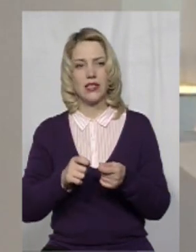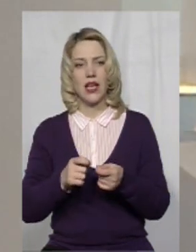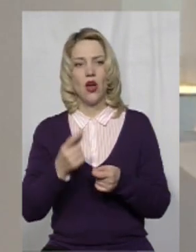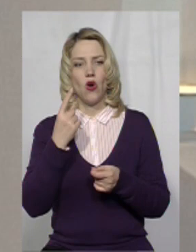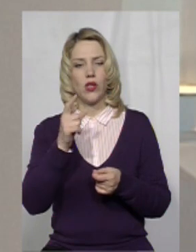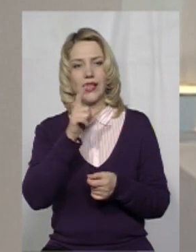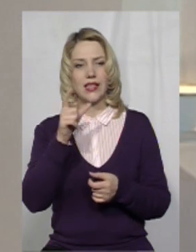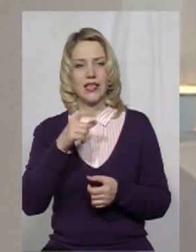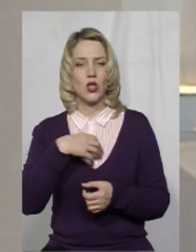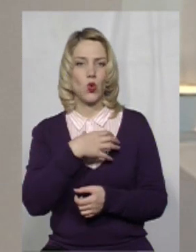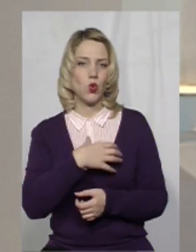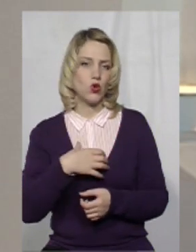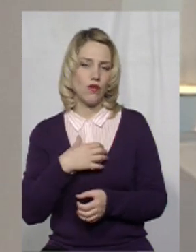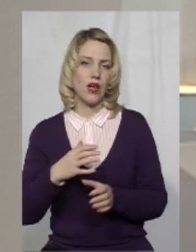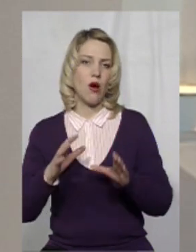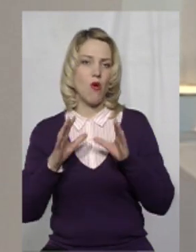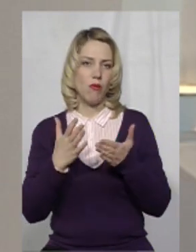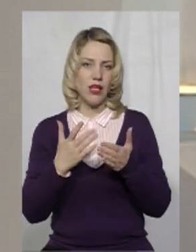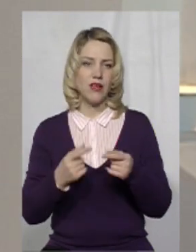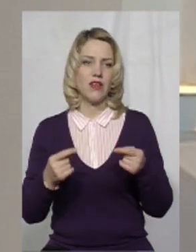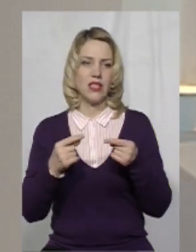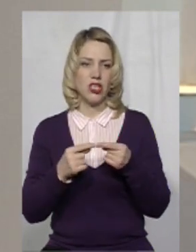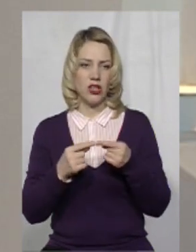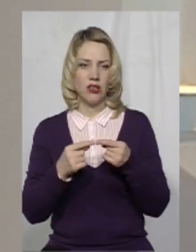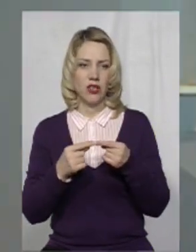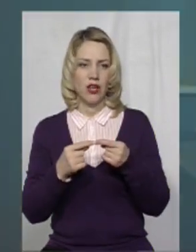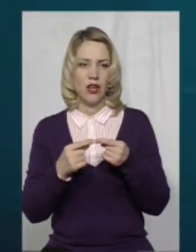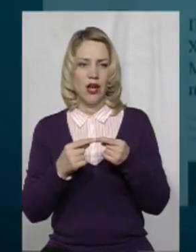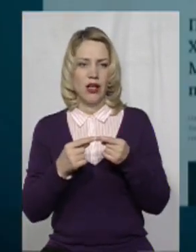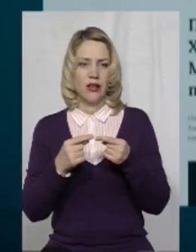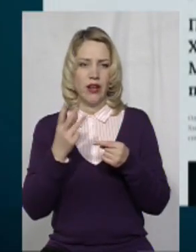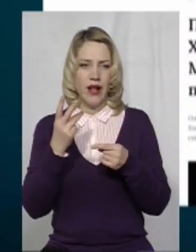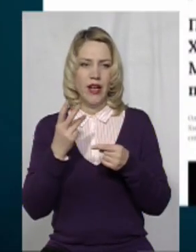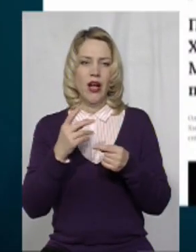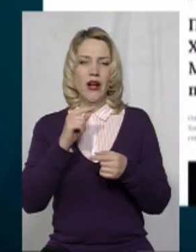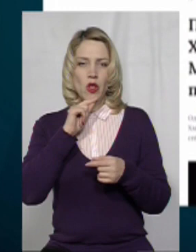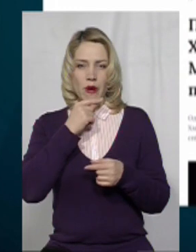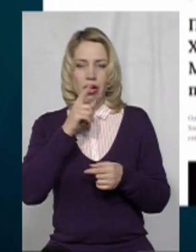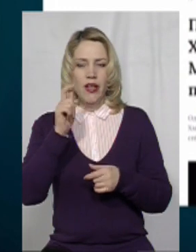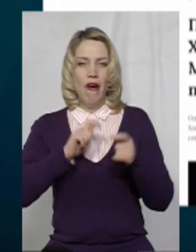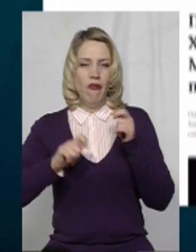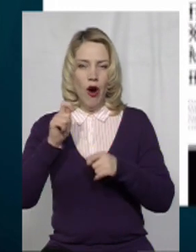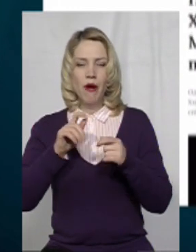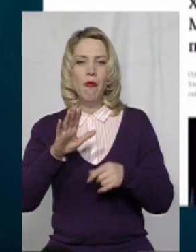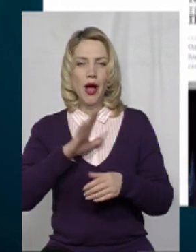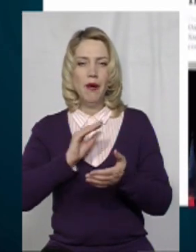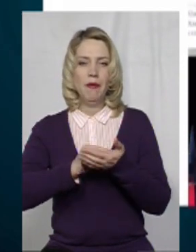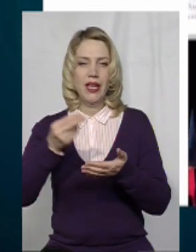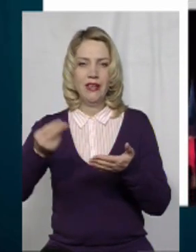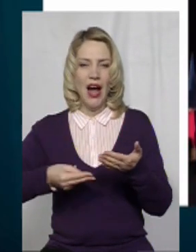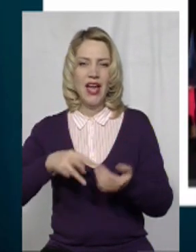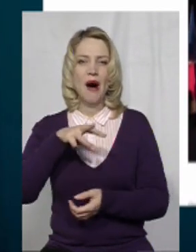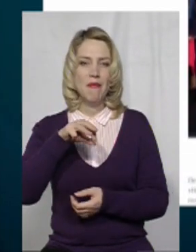значить, одним з ключових моментів визначено третього економічного форуму було підписання меморандумів.